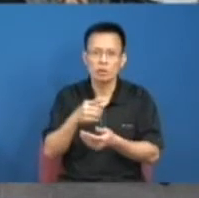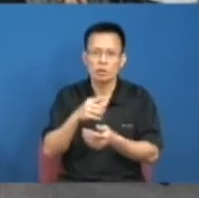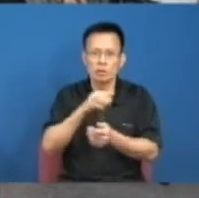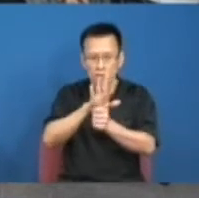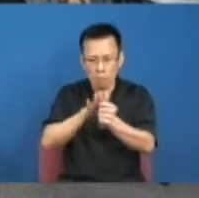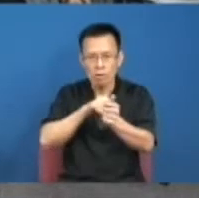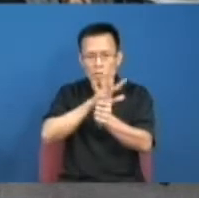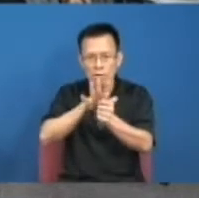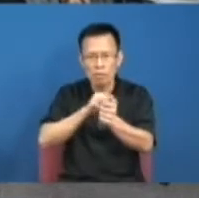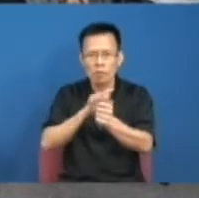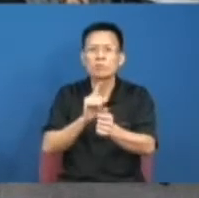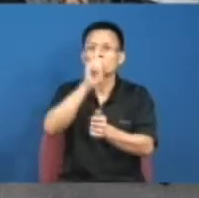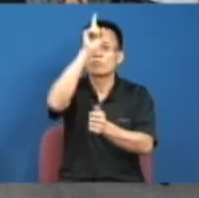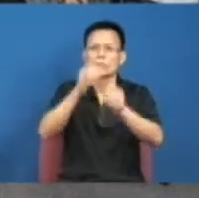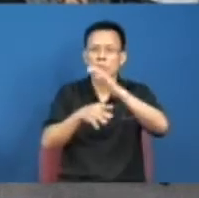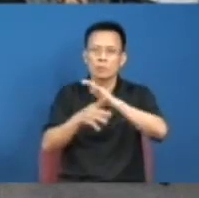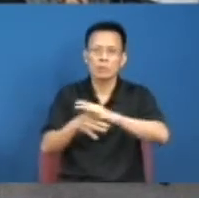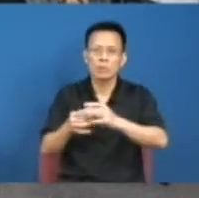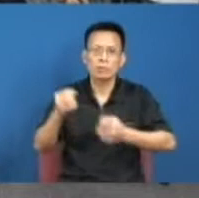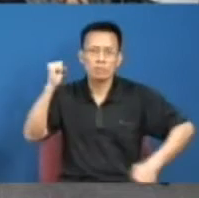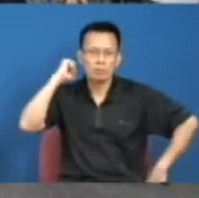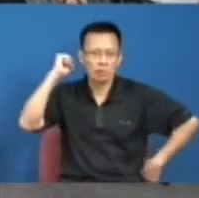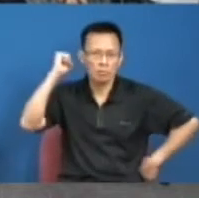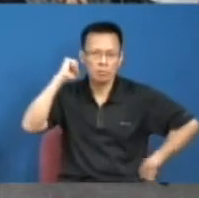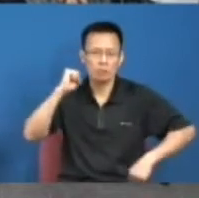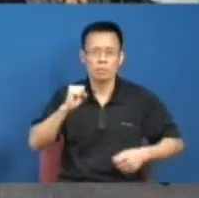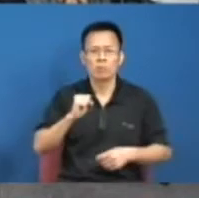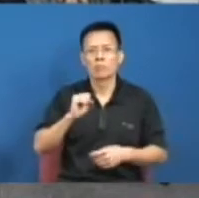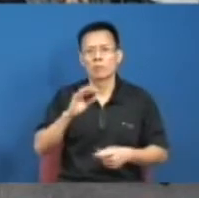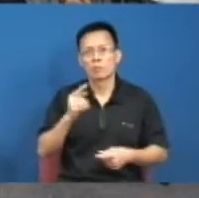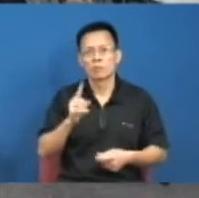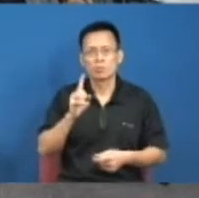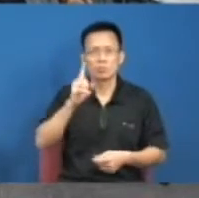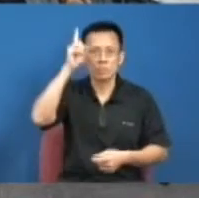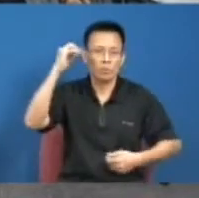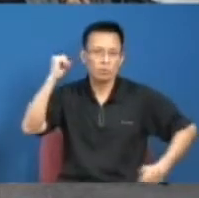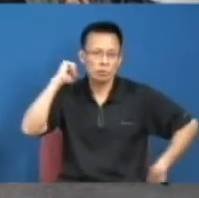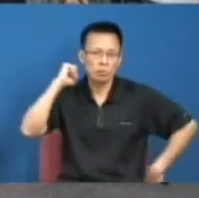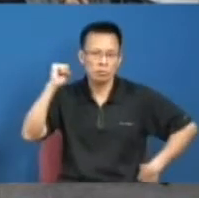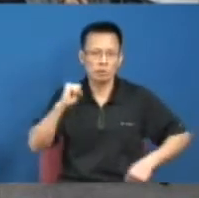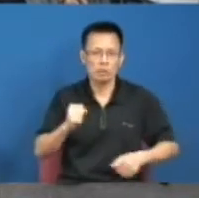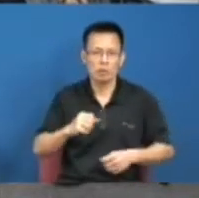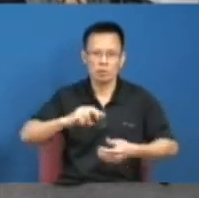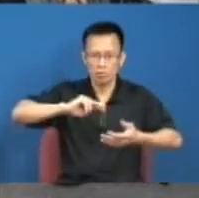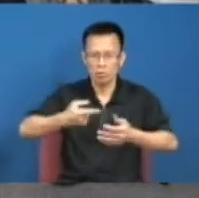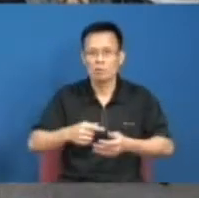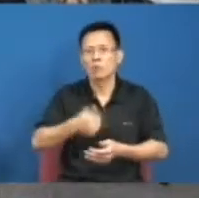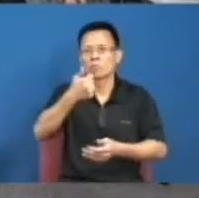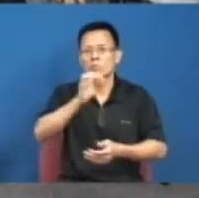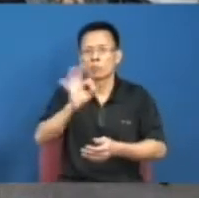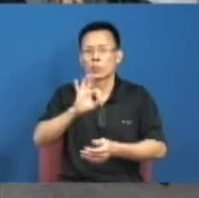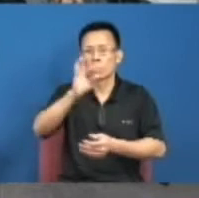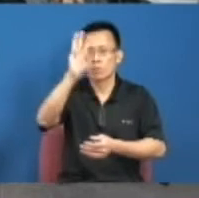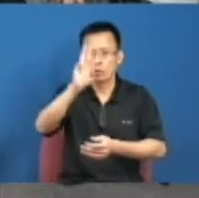位，特別浴室可以開門俾你嘅話，其實你有辦法可以咧將上嗰個浴室咧治理呢個漏水，而且係唔會太過複雜